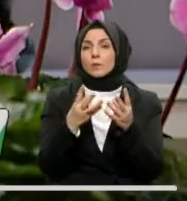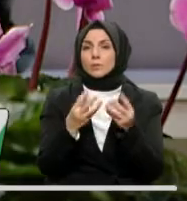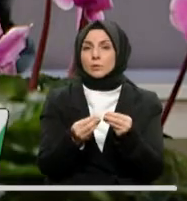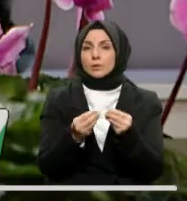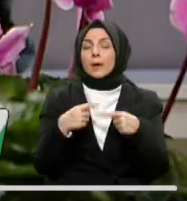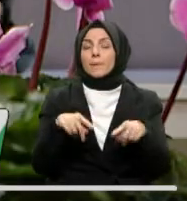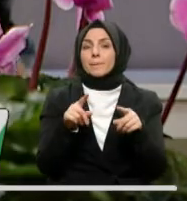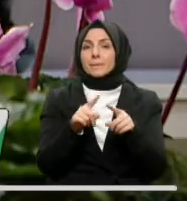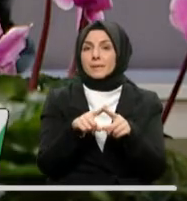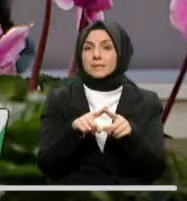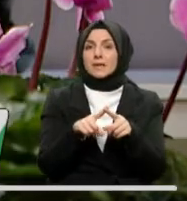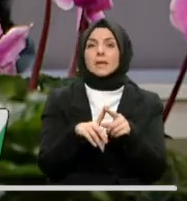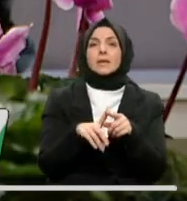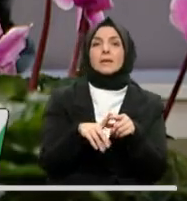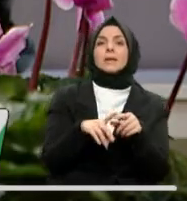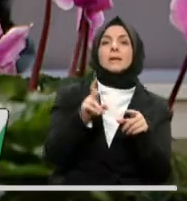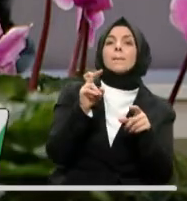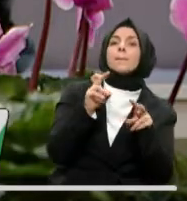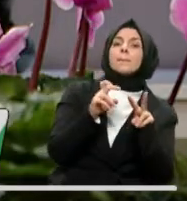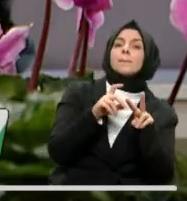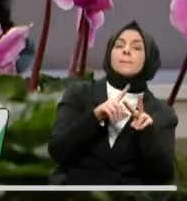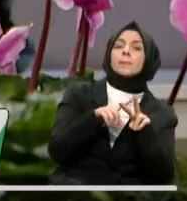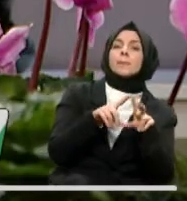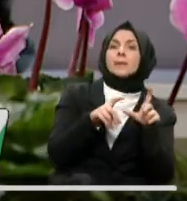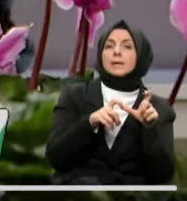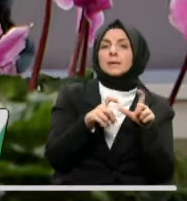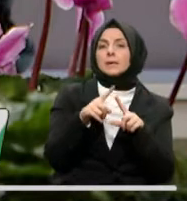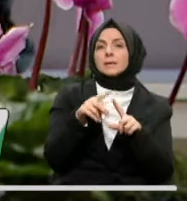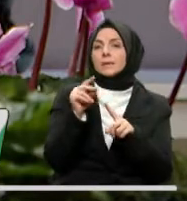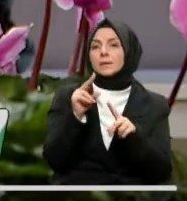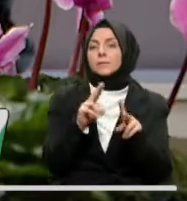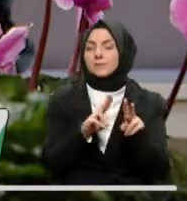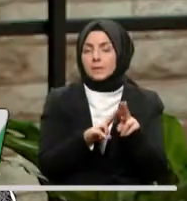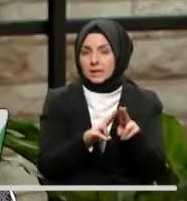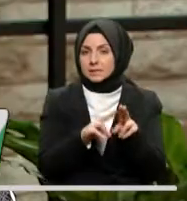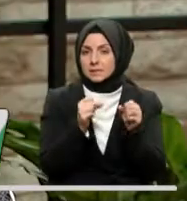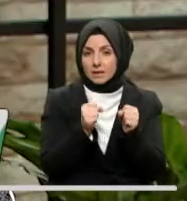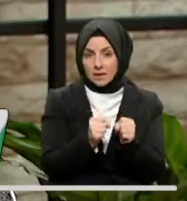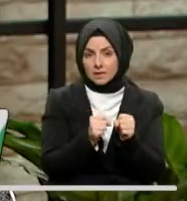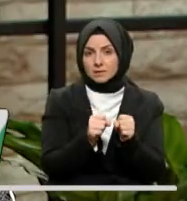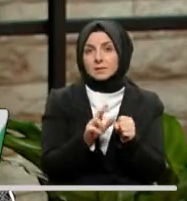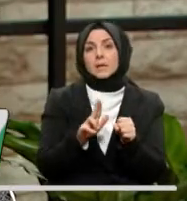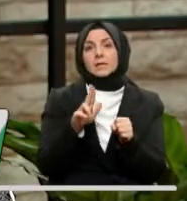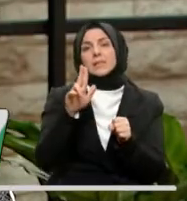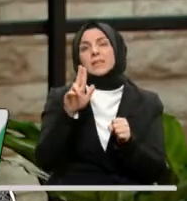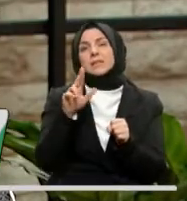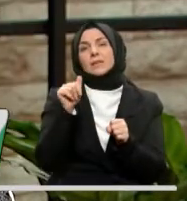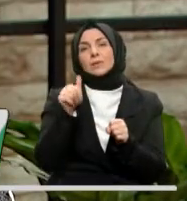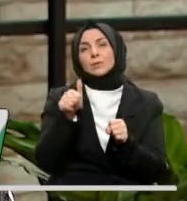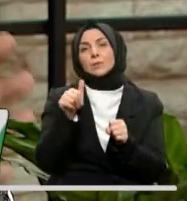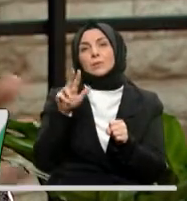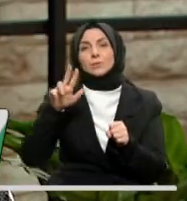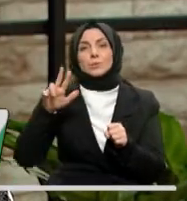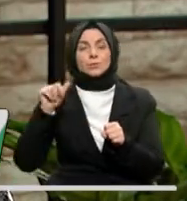yaptığınız gibi yapalım plastikten çıkarmayalım ama ara ara O dekoratif içerisine koyup çıkarılan yedi gün iki gün en azından 2 gün üç günü bu şekilde